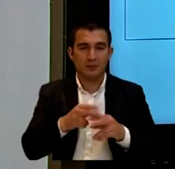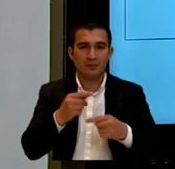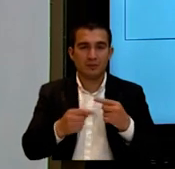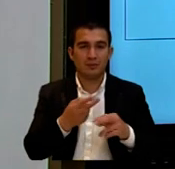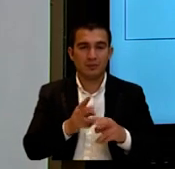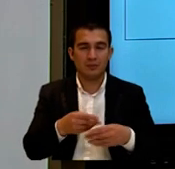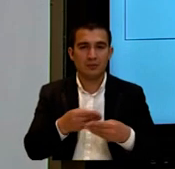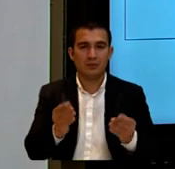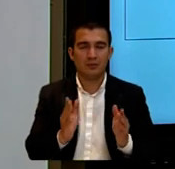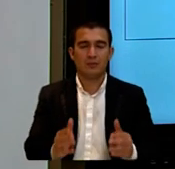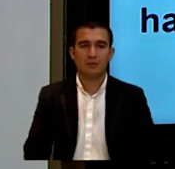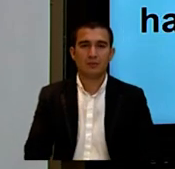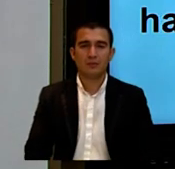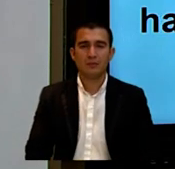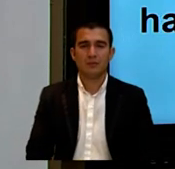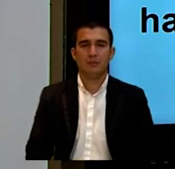бәжірәді.